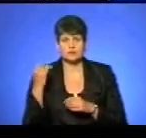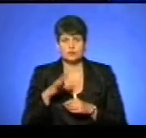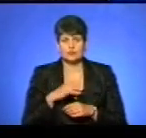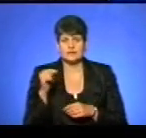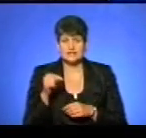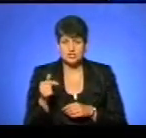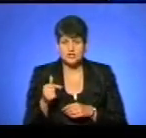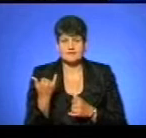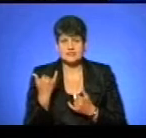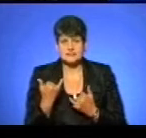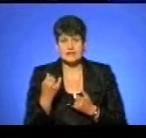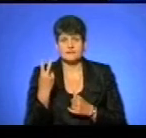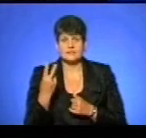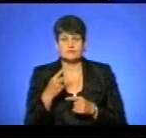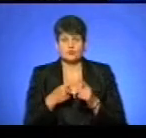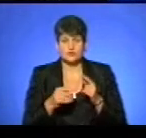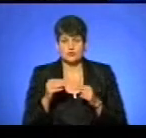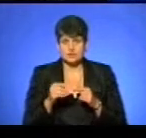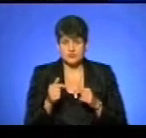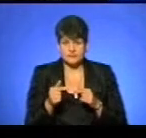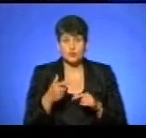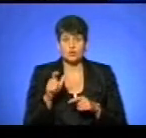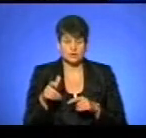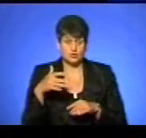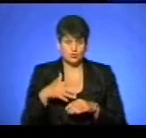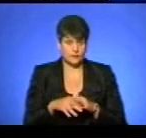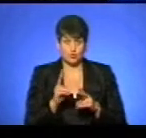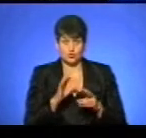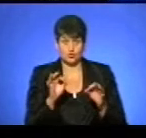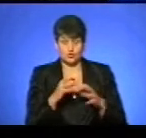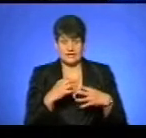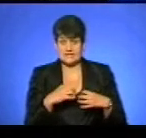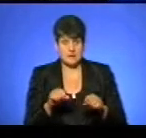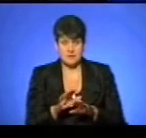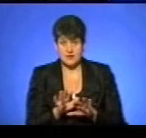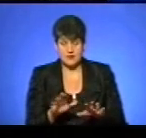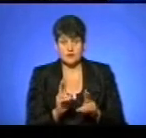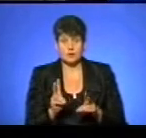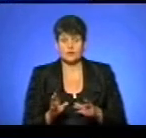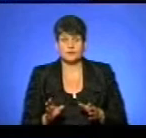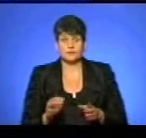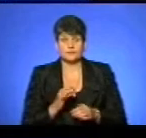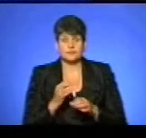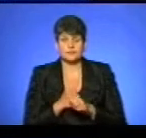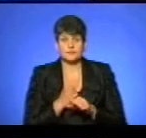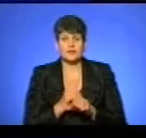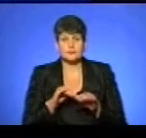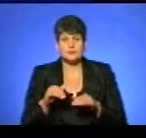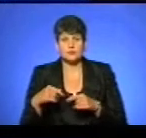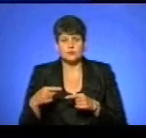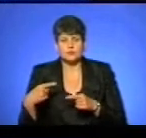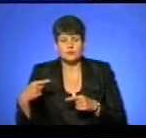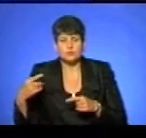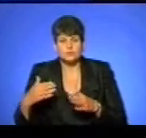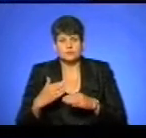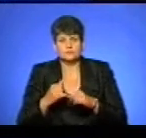зараз 2,5 тисячі. Але людина зрозуміла, що від неї ніхто нічого не забирає, і в той же час нікуди не ставить. І після того процес пішов